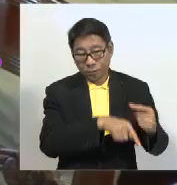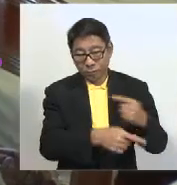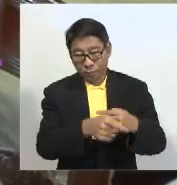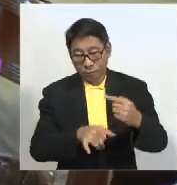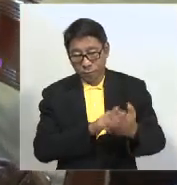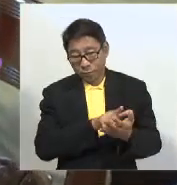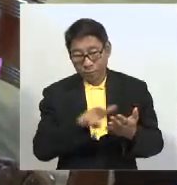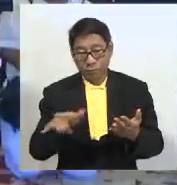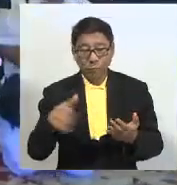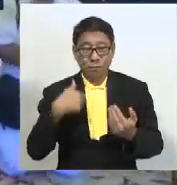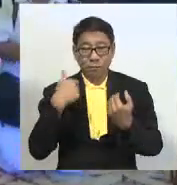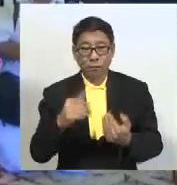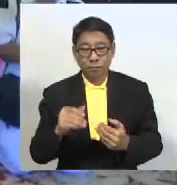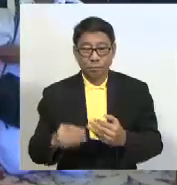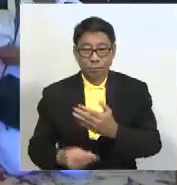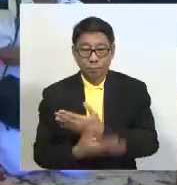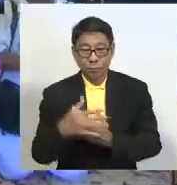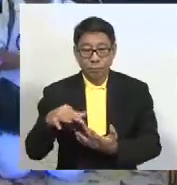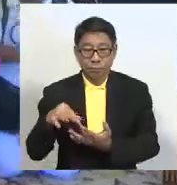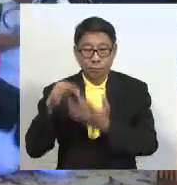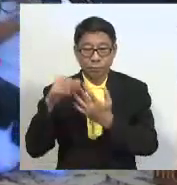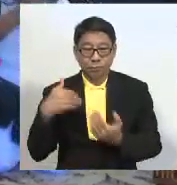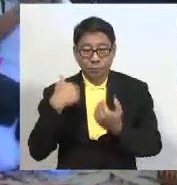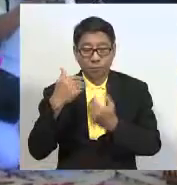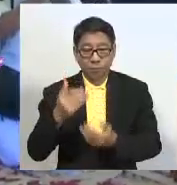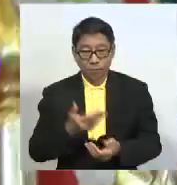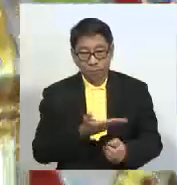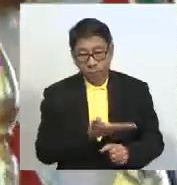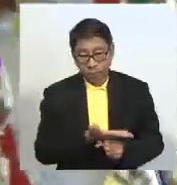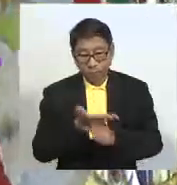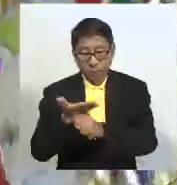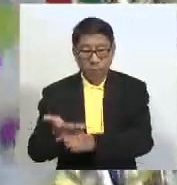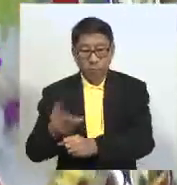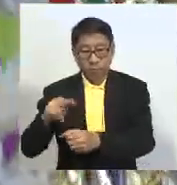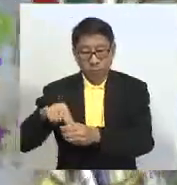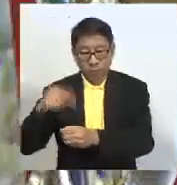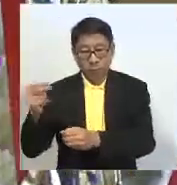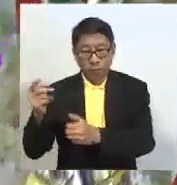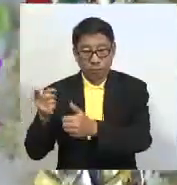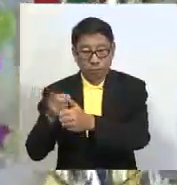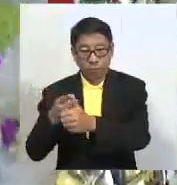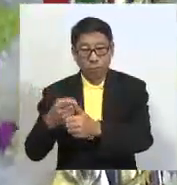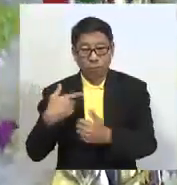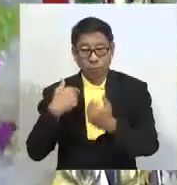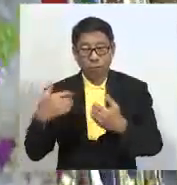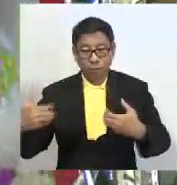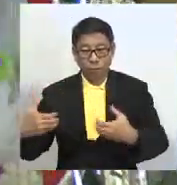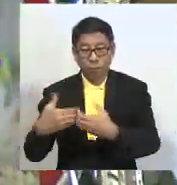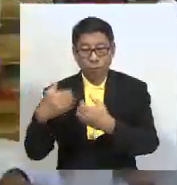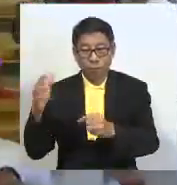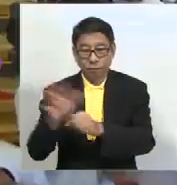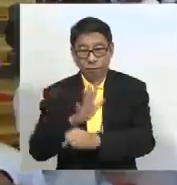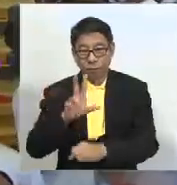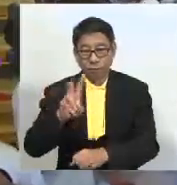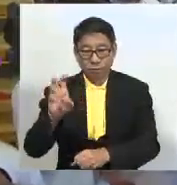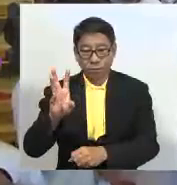าถือเป็นวาระพิเศษที่ทางการศรีลังกาได้อัญเชิญมาประดิษฐานนอกประเทศเป็นครั้งแรกเพื่อฉลองวาระครบร